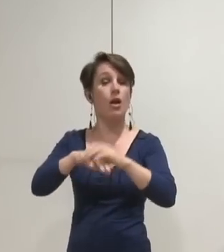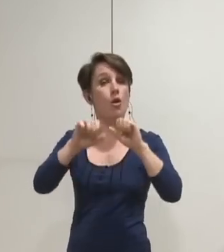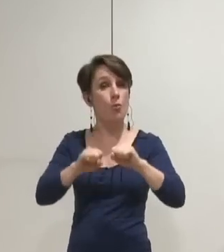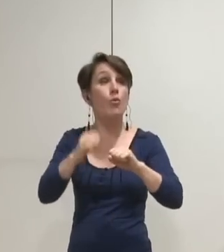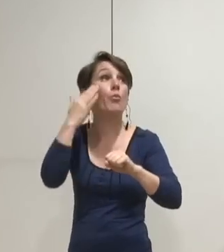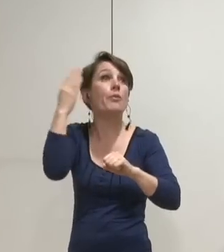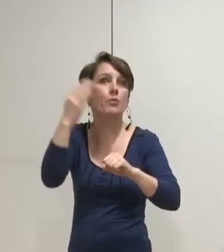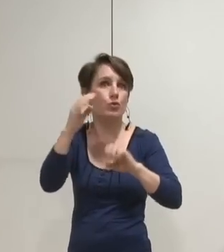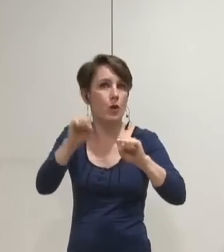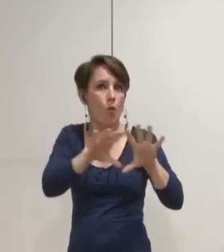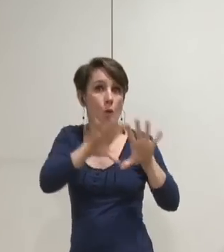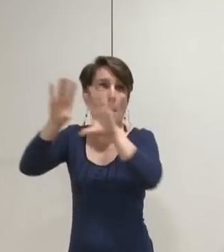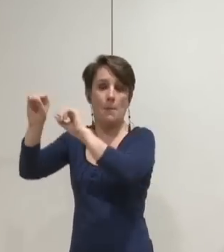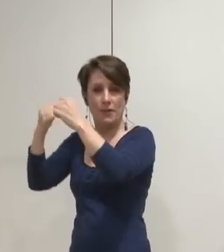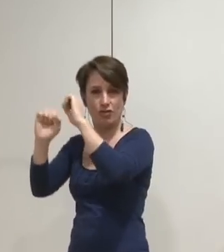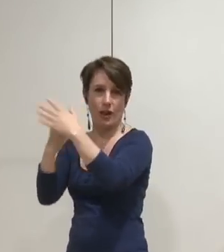si besoin